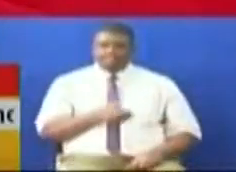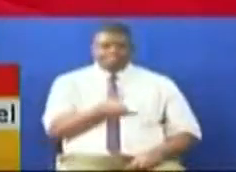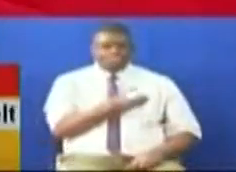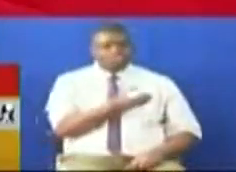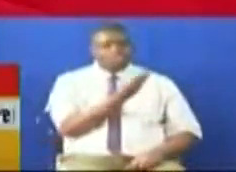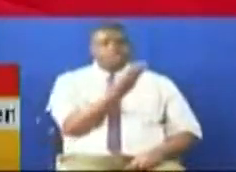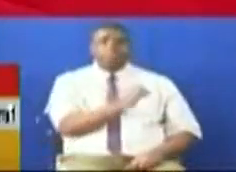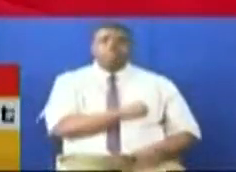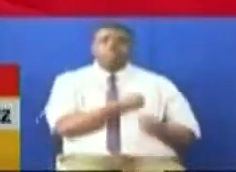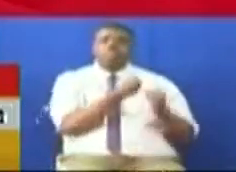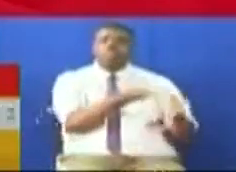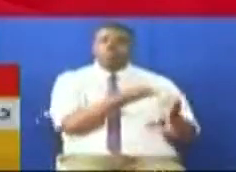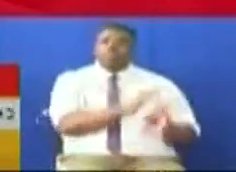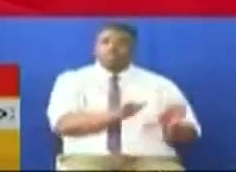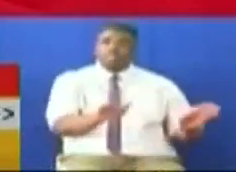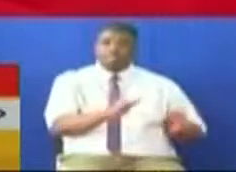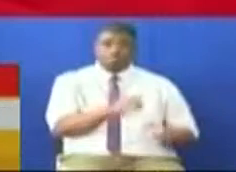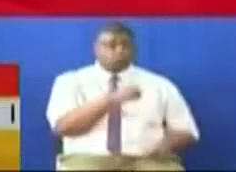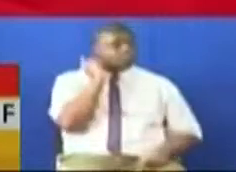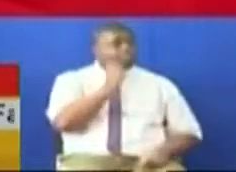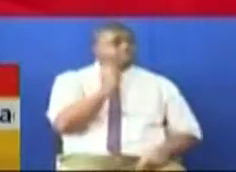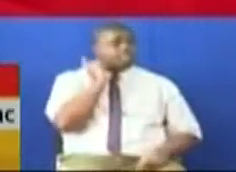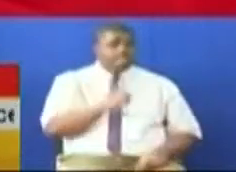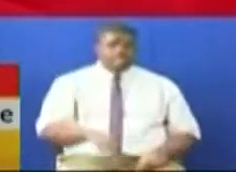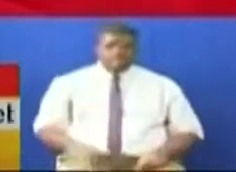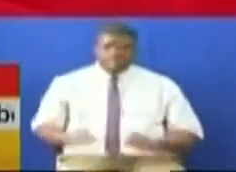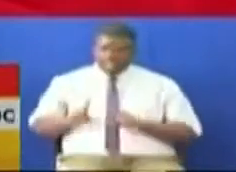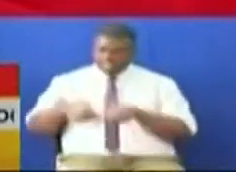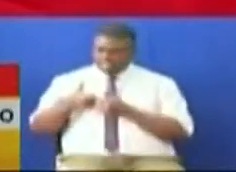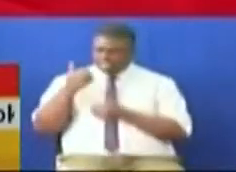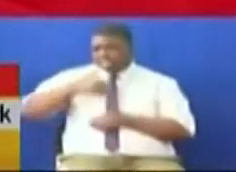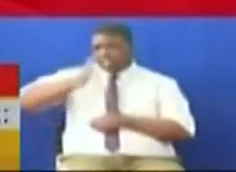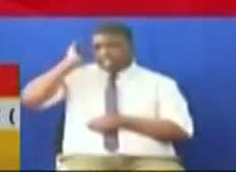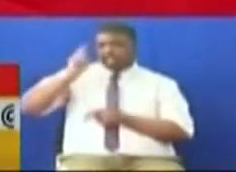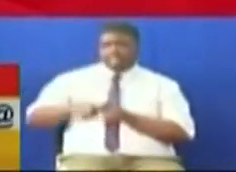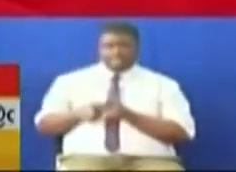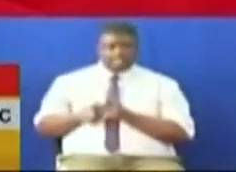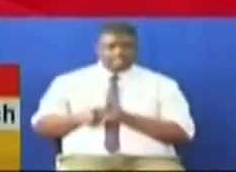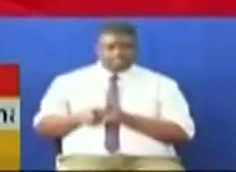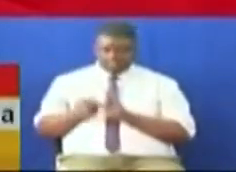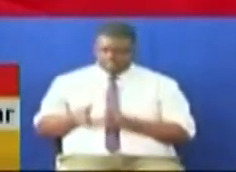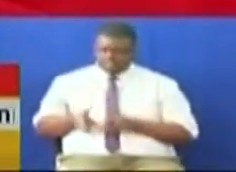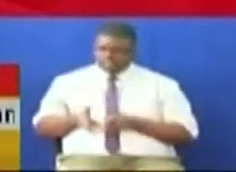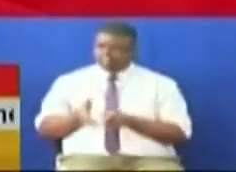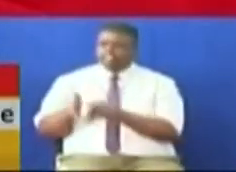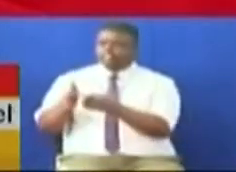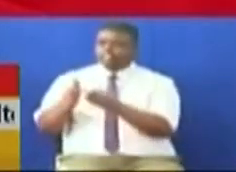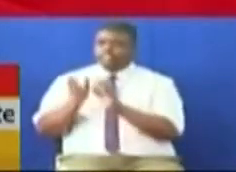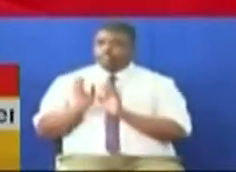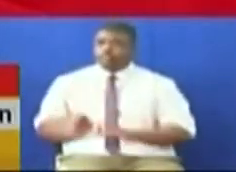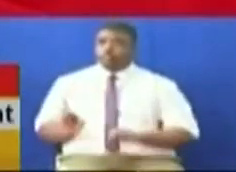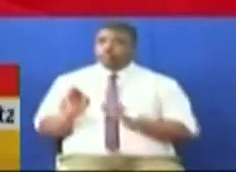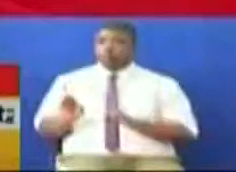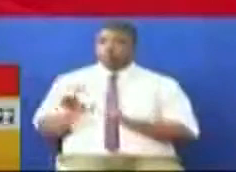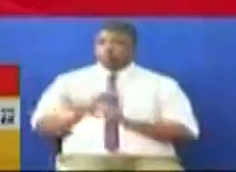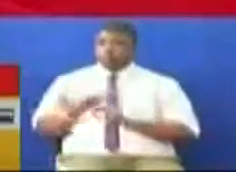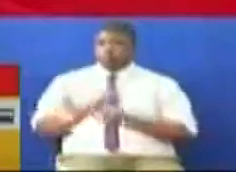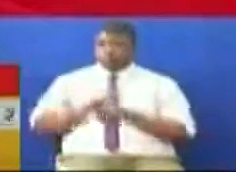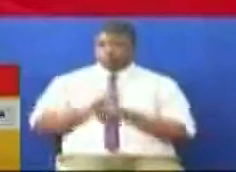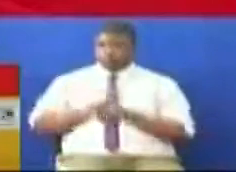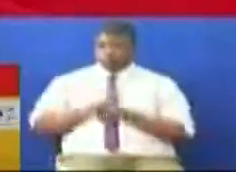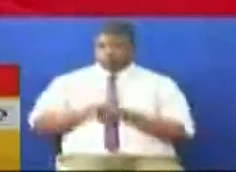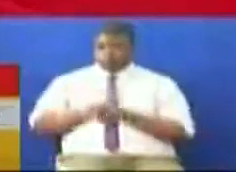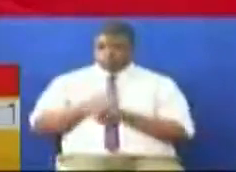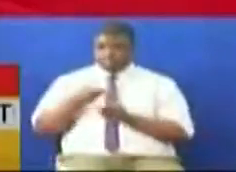umeme vijijini. Lakini kumbe serikali ingekuwa na namna nzuri ya kusimamia matumizi ya fedha katika eneo hili